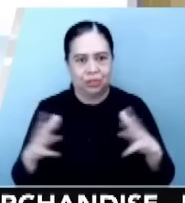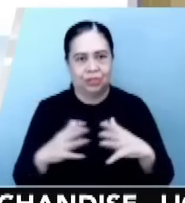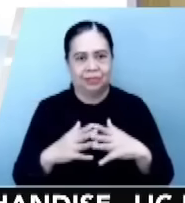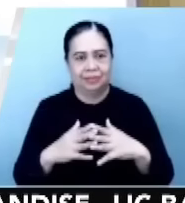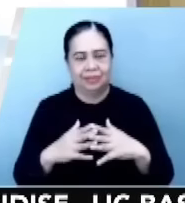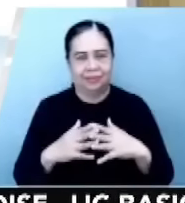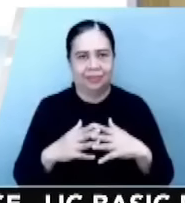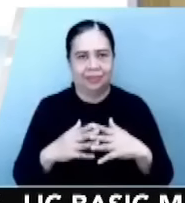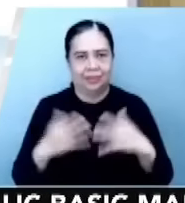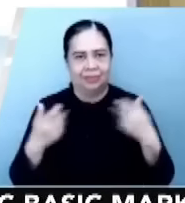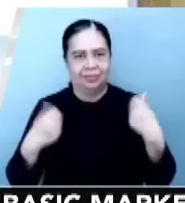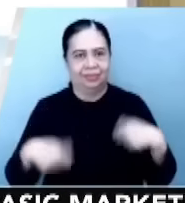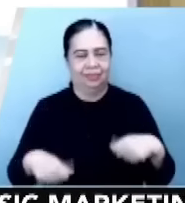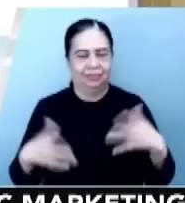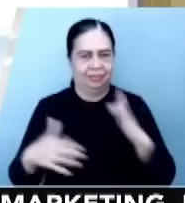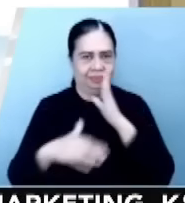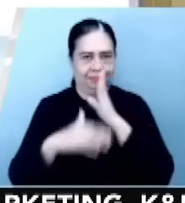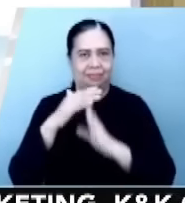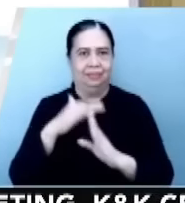sa sinusuot ko. At gusto kong